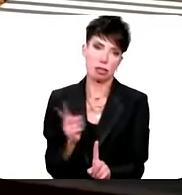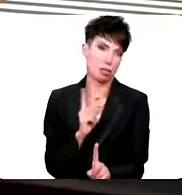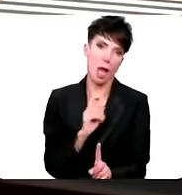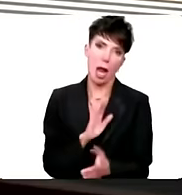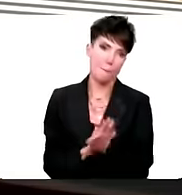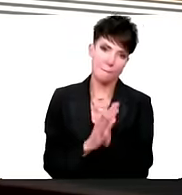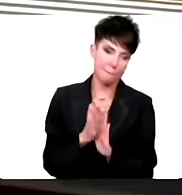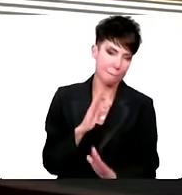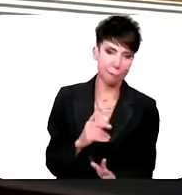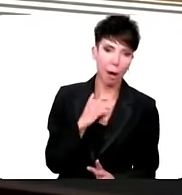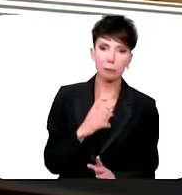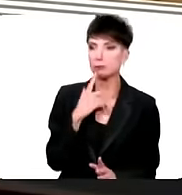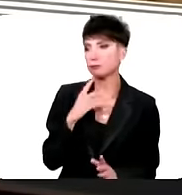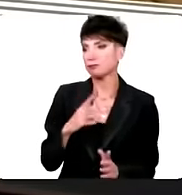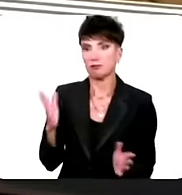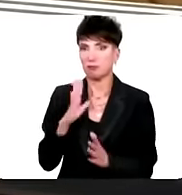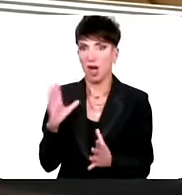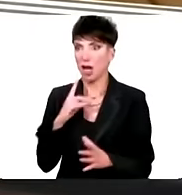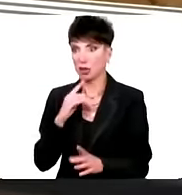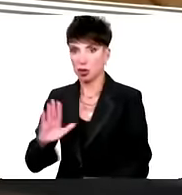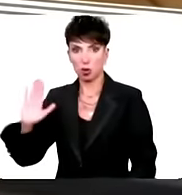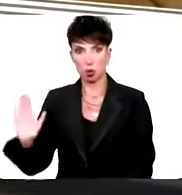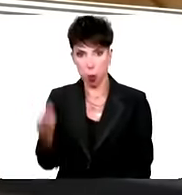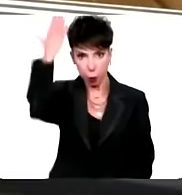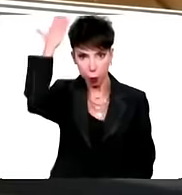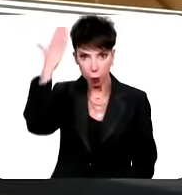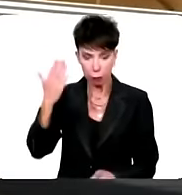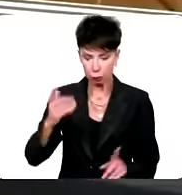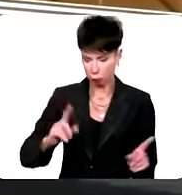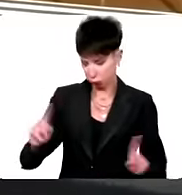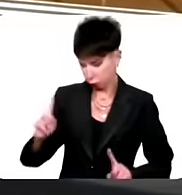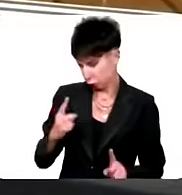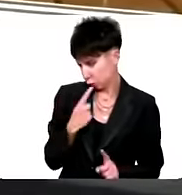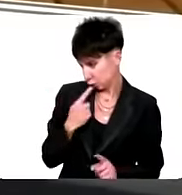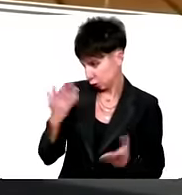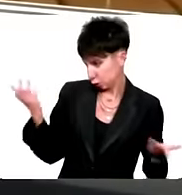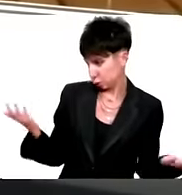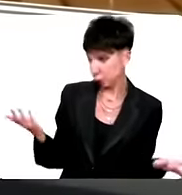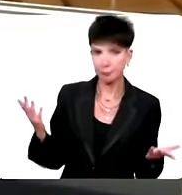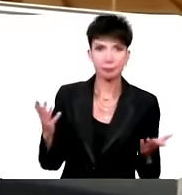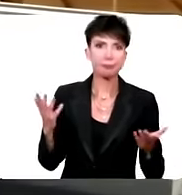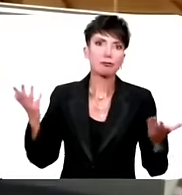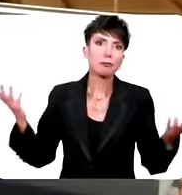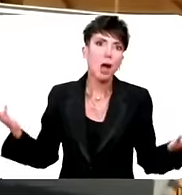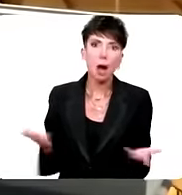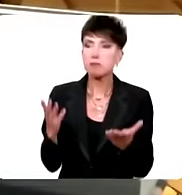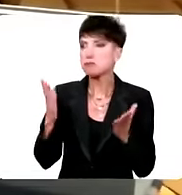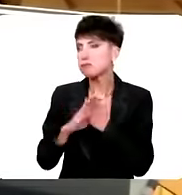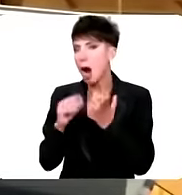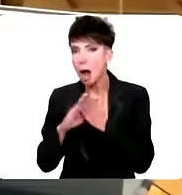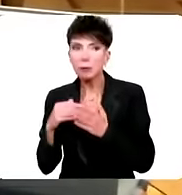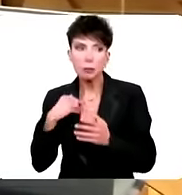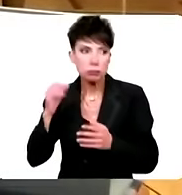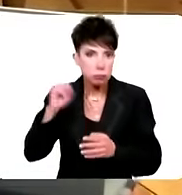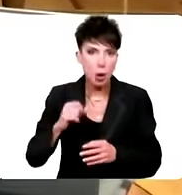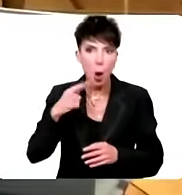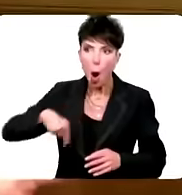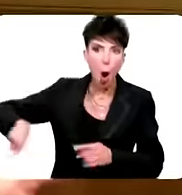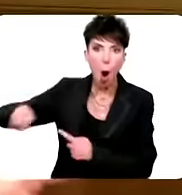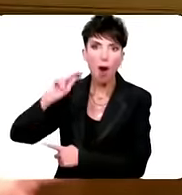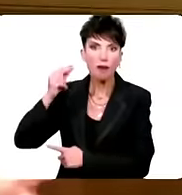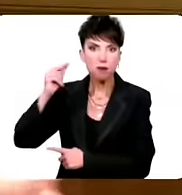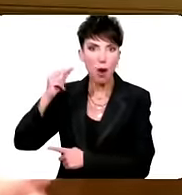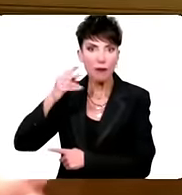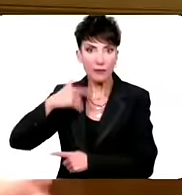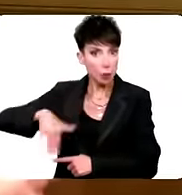η οριστική αποκοπή από οποιαδήποτε κυβερνητική φιλοδοξία. Όπως είναι επίσης σαφές ότι δεν μπορούν όλοι οι βουλευτές να γίνουν υπουργοί.